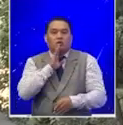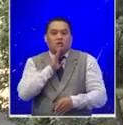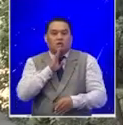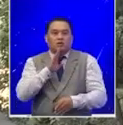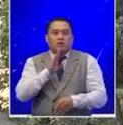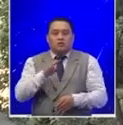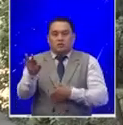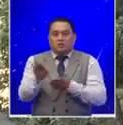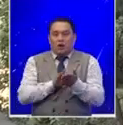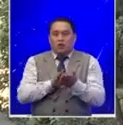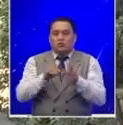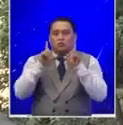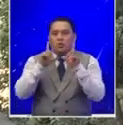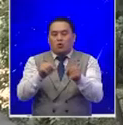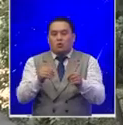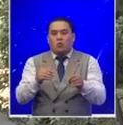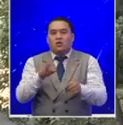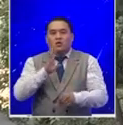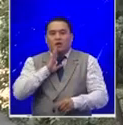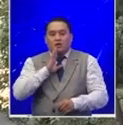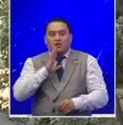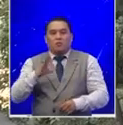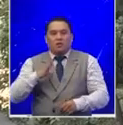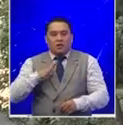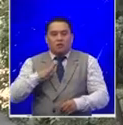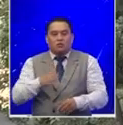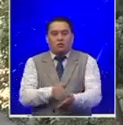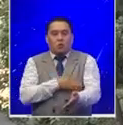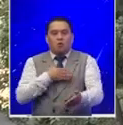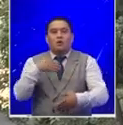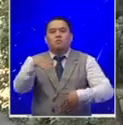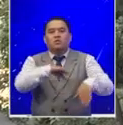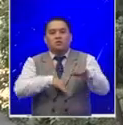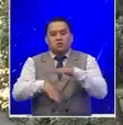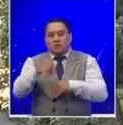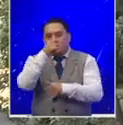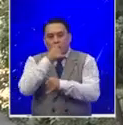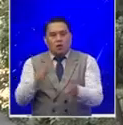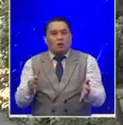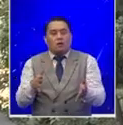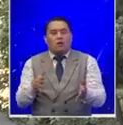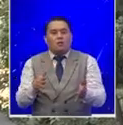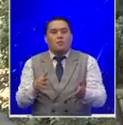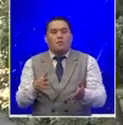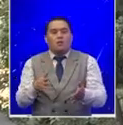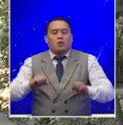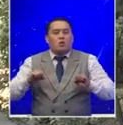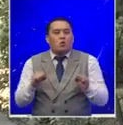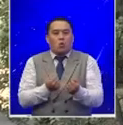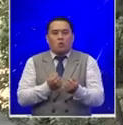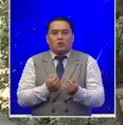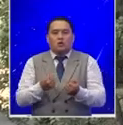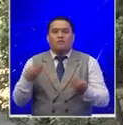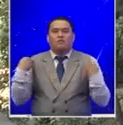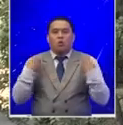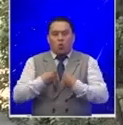сомнений сразу не стало, что девочка, наверное, долго плыла, потому что И холодно было, в